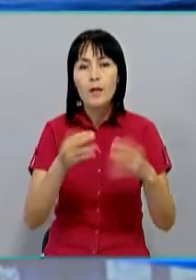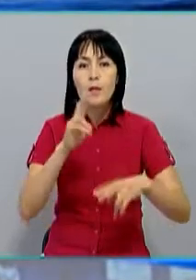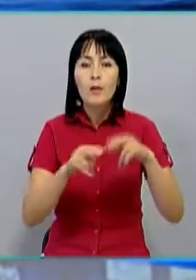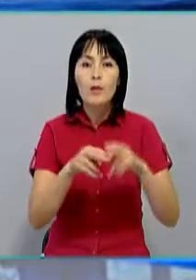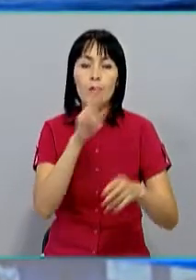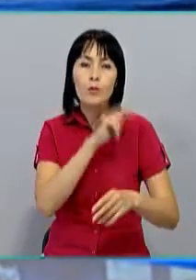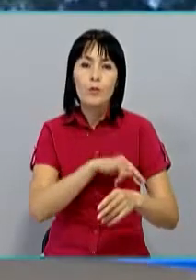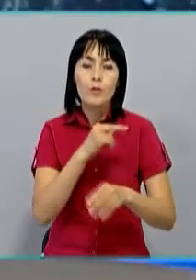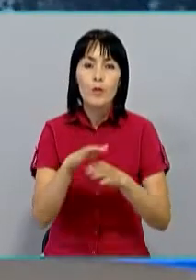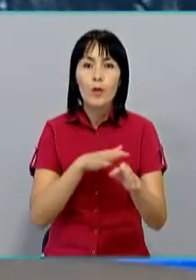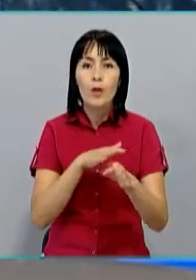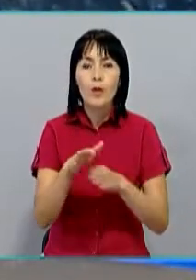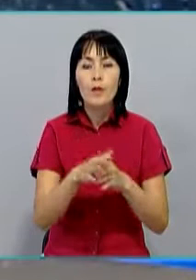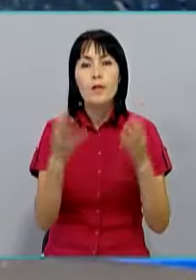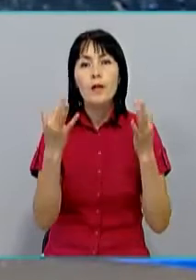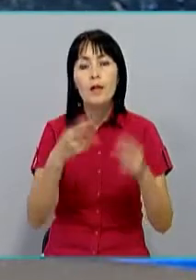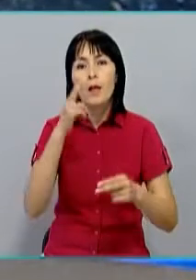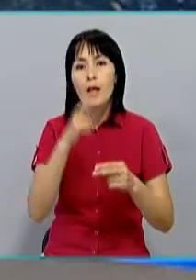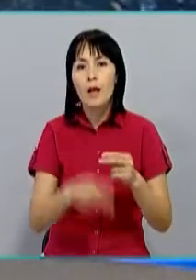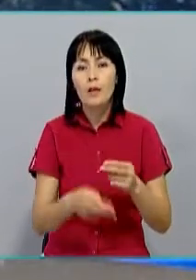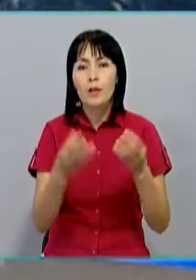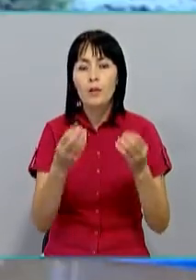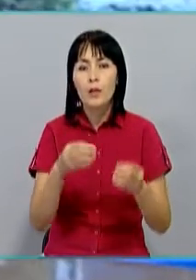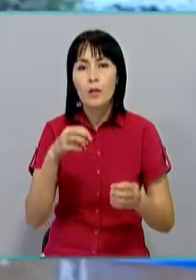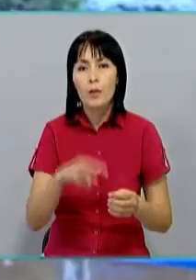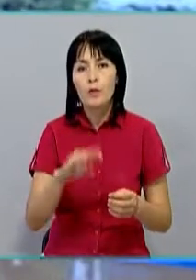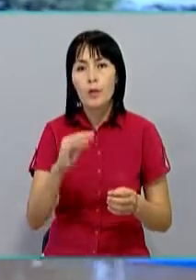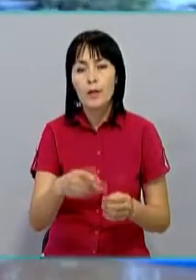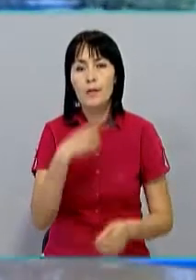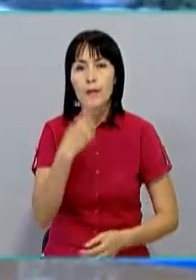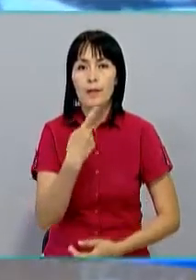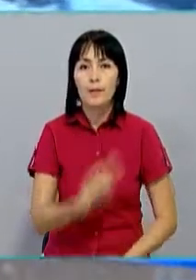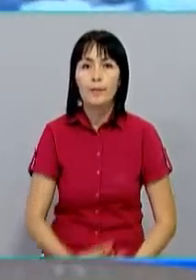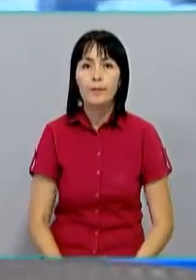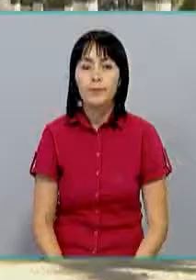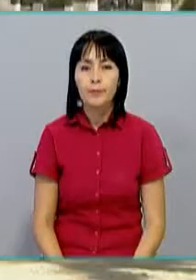жұмыстары жүргізіліп жатыр. Оның қашан аяқталатыны жөнінде Мақсұт жарылқасын айтып береді.